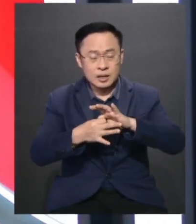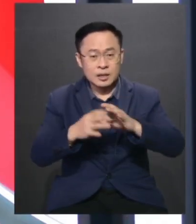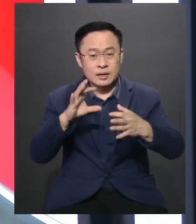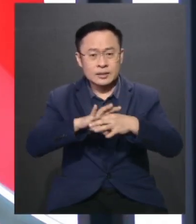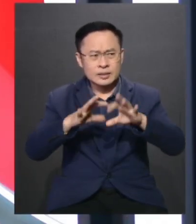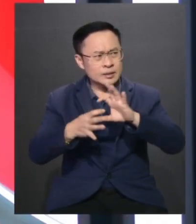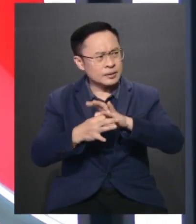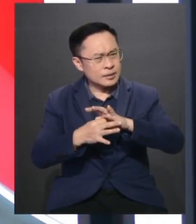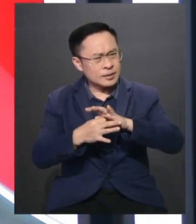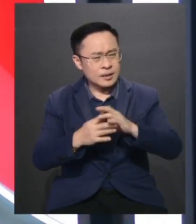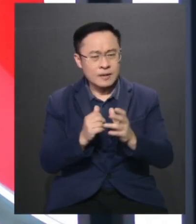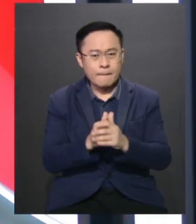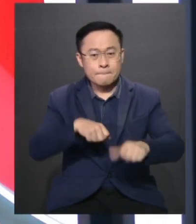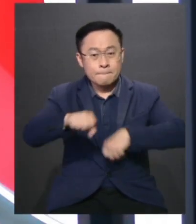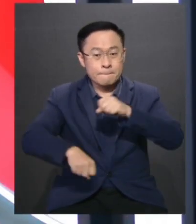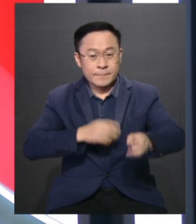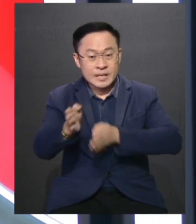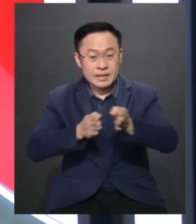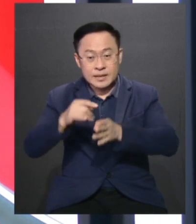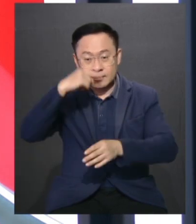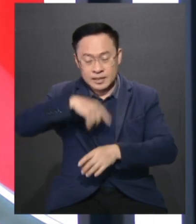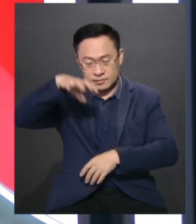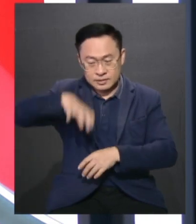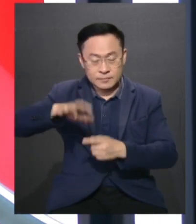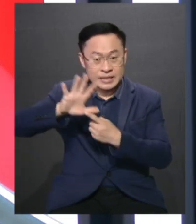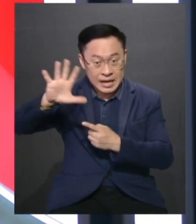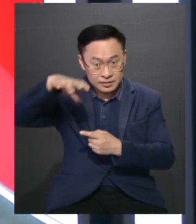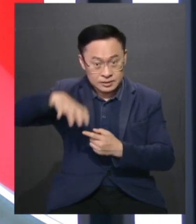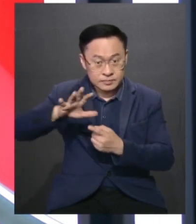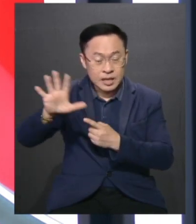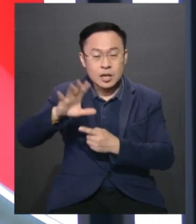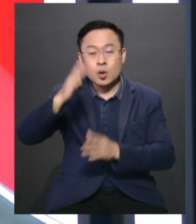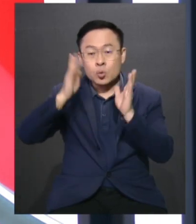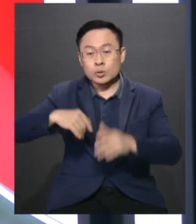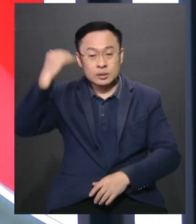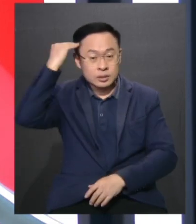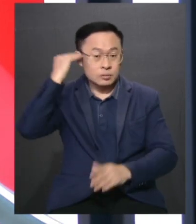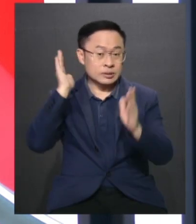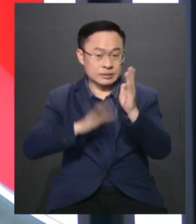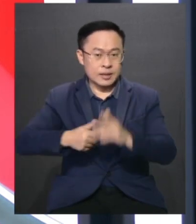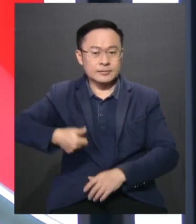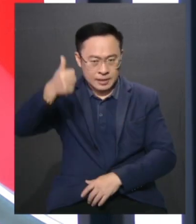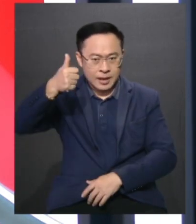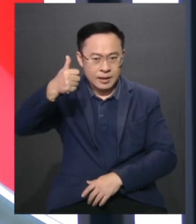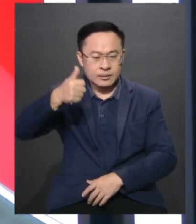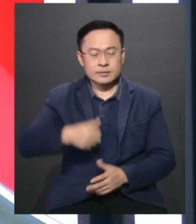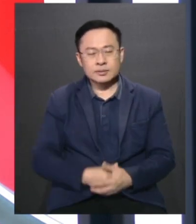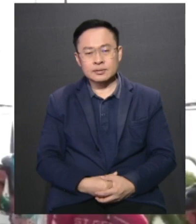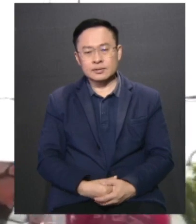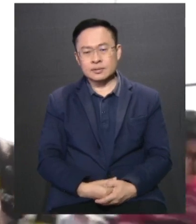Thailand 2023เข้าสู่สเตจที่5เป็นที่เรียบร้อยนะคะซึ่งสเตจที่5เป็นนักปั่นจากเกาหลีใต้ที่ขึ้นโพเดียมคว้าแชมป์ไปคร